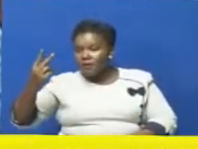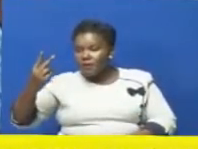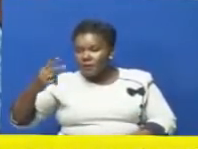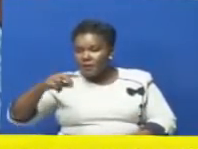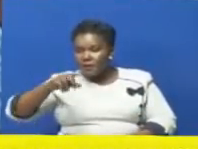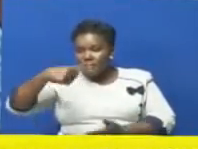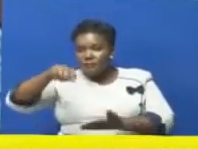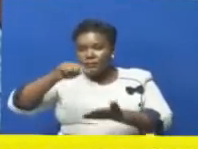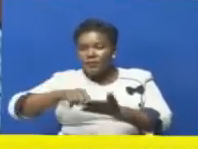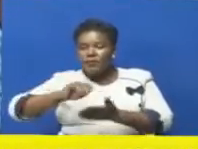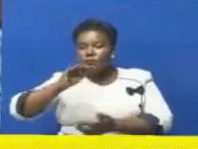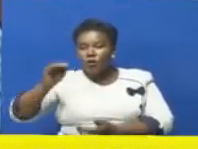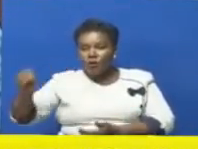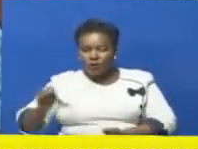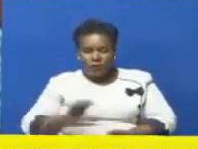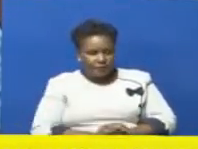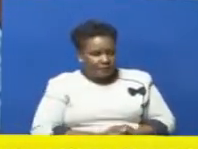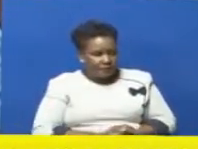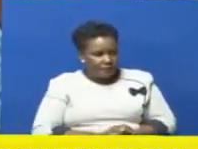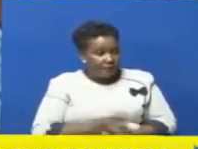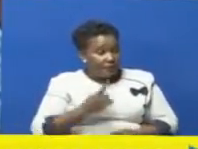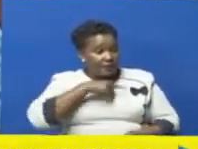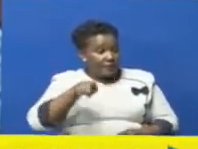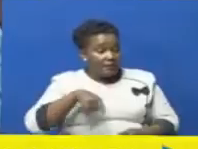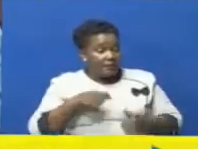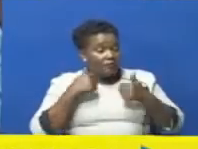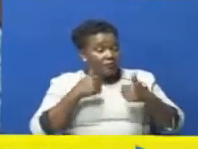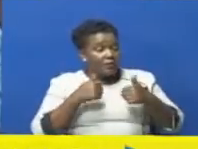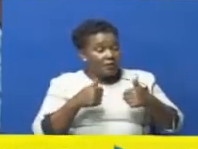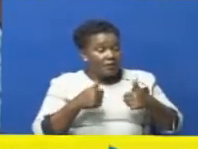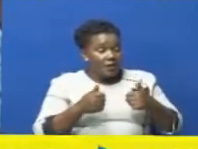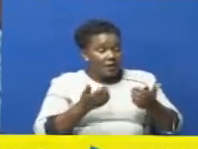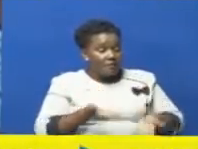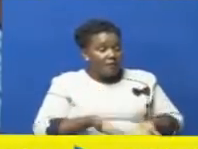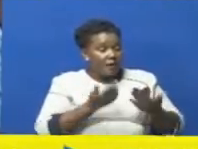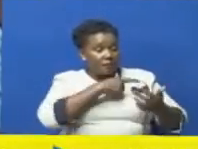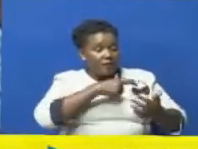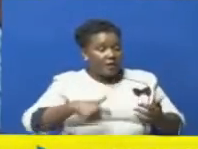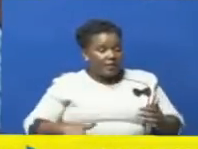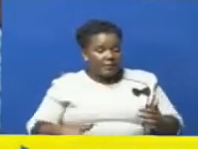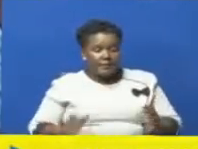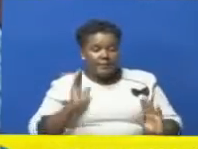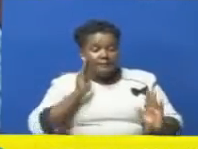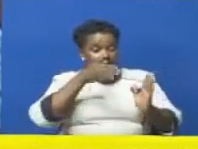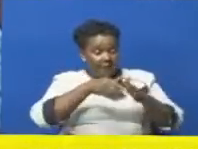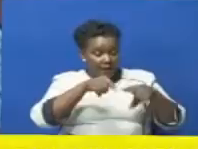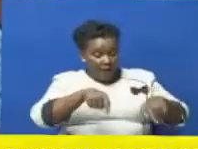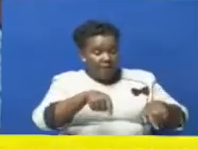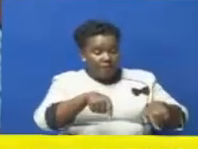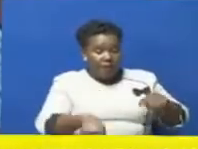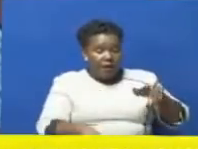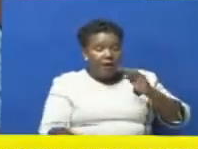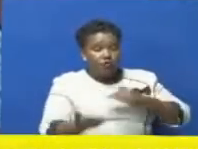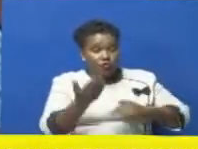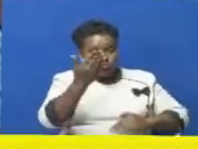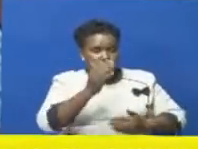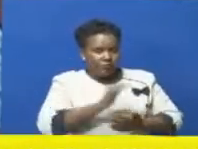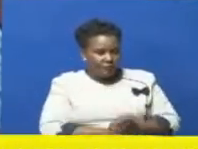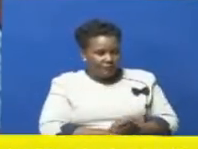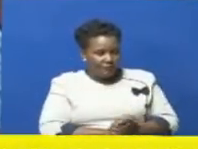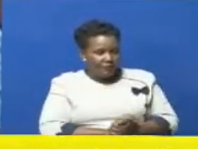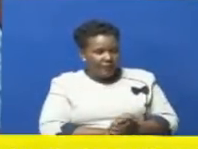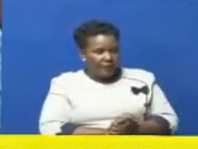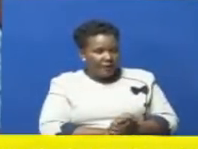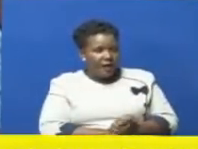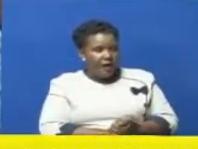Morogoro. Na tunamtarajia mheshimiwa makamu wa rais atawasili katika mkoa wetu asubuhi saa 2, na shughuli za